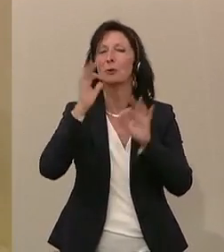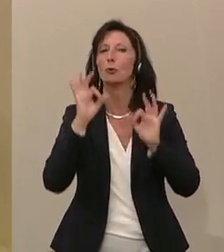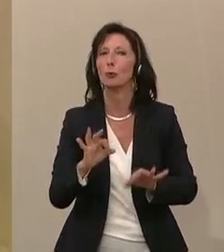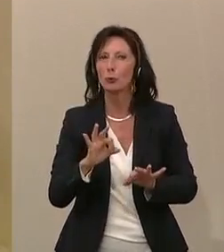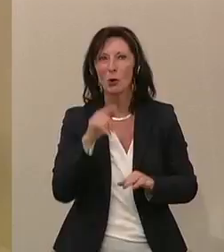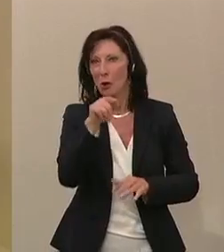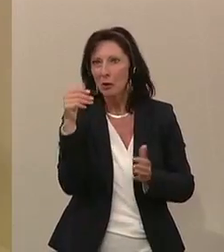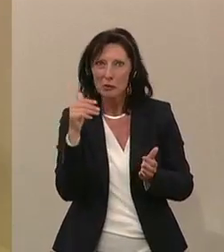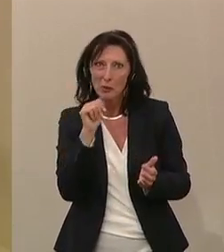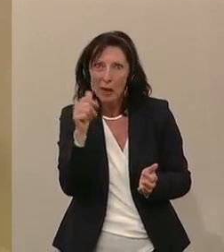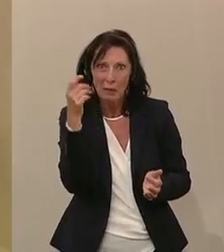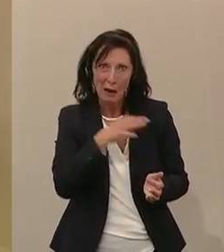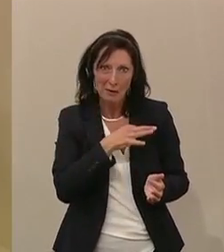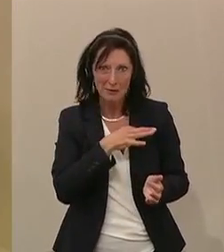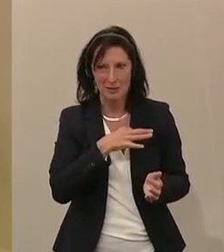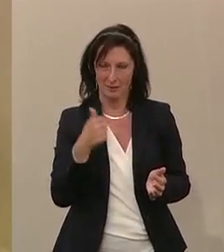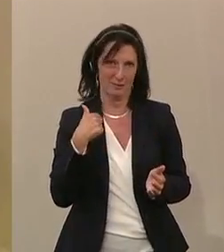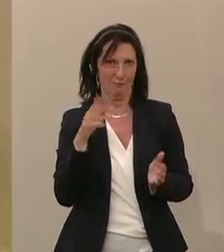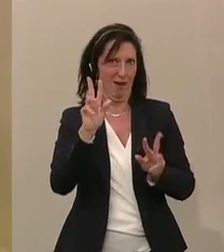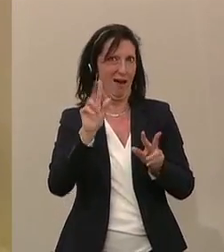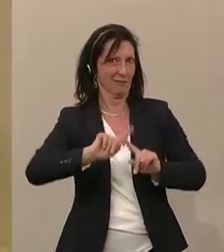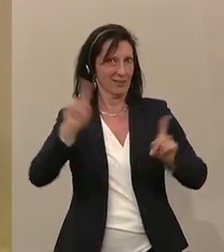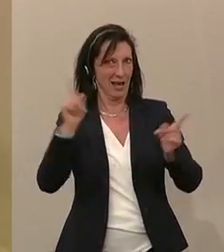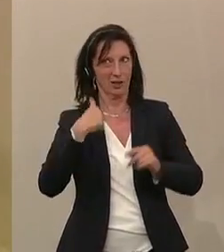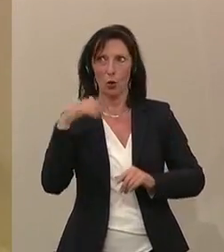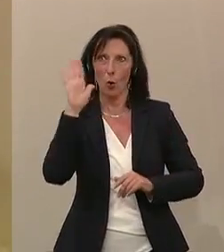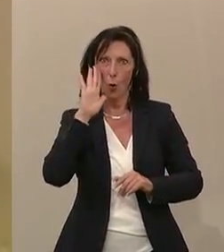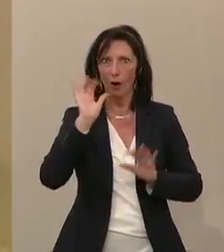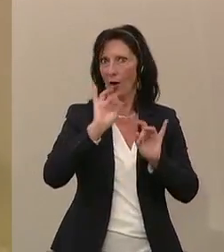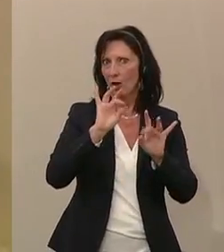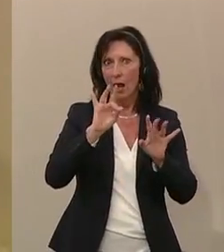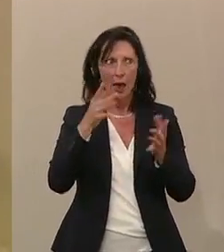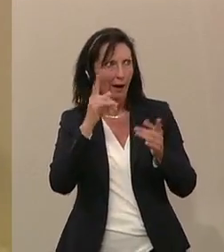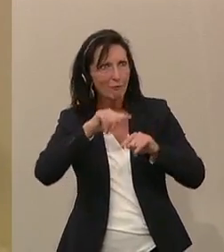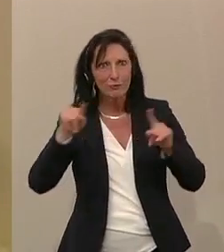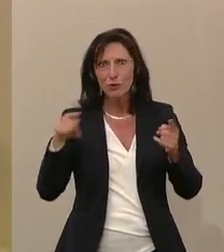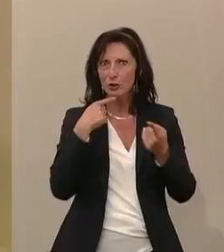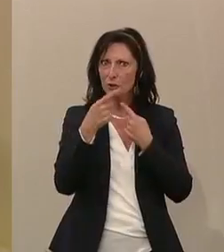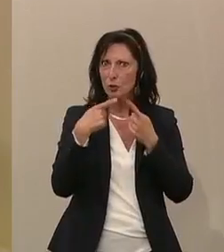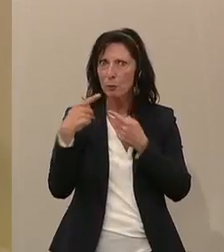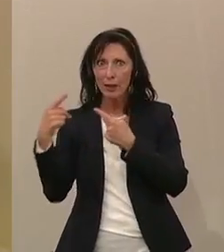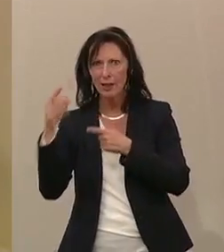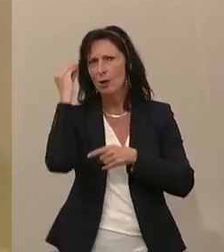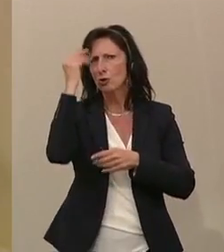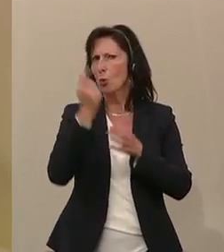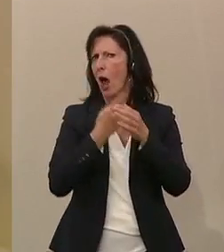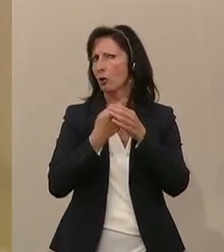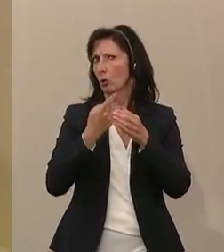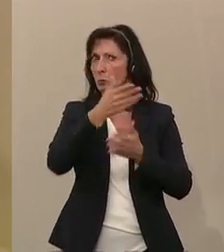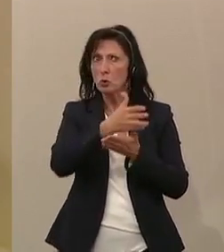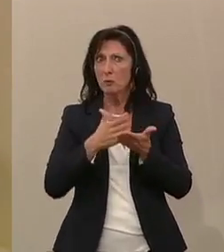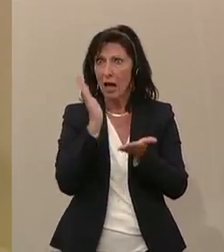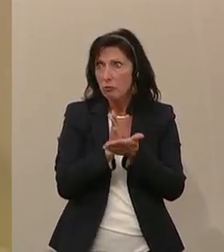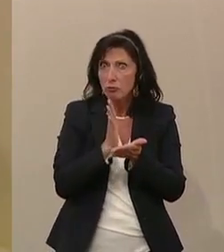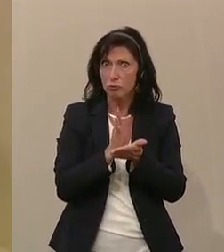sich vor dem sicher nicht fürchten. Ganz im Gegenteil, wenn ich höre oder spreche mit Lehrern, die das teilweise schon im Rahmen der Schulautonomie machen, dann ist